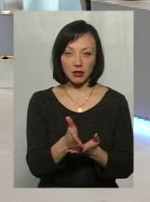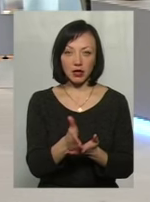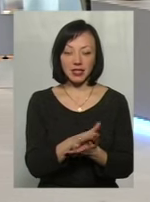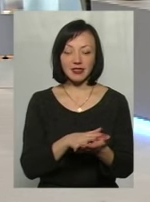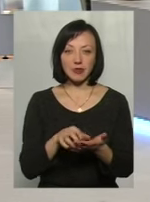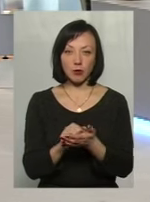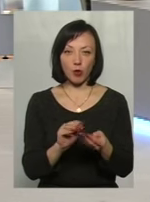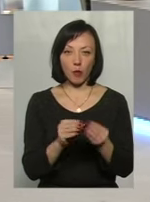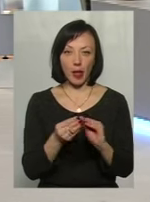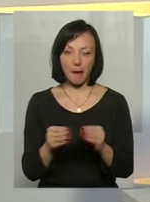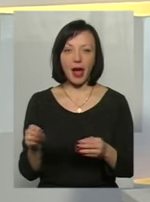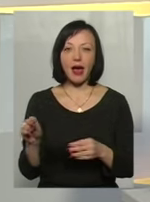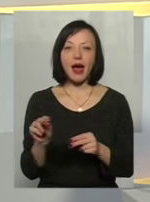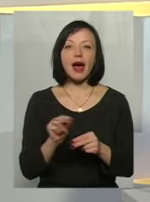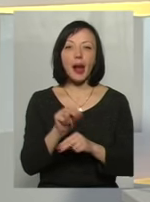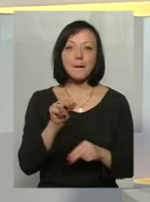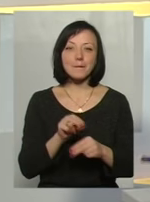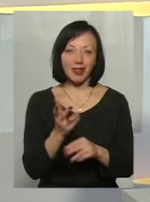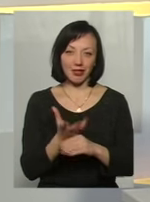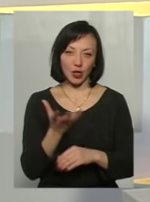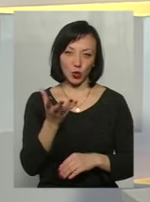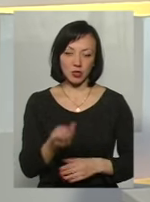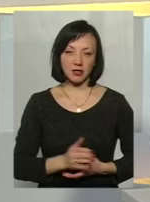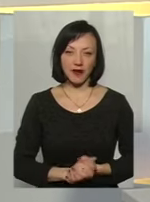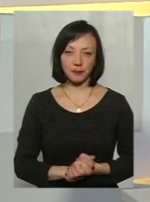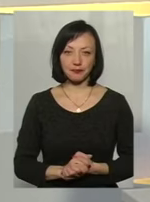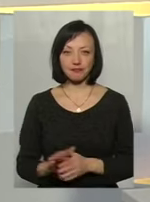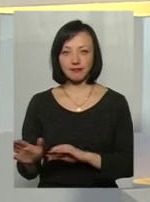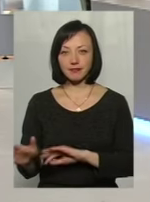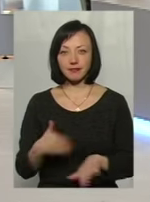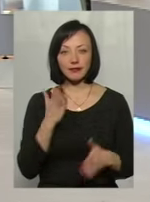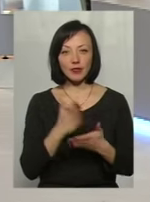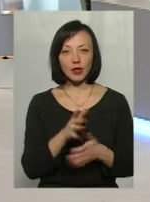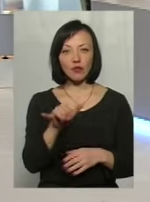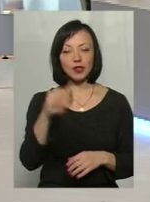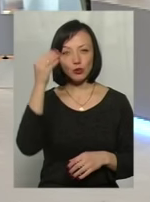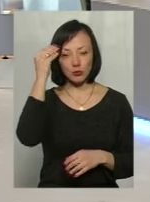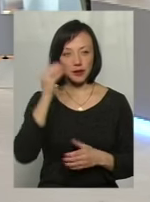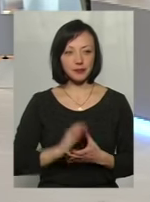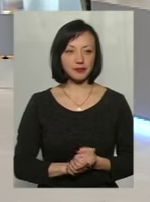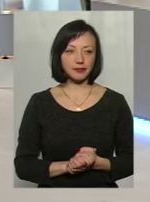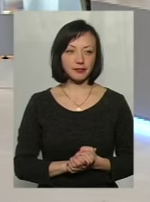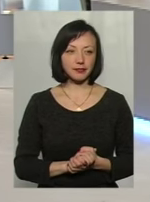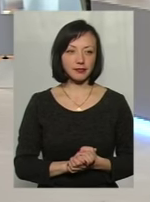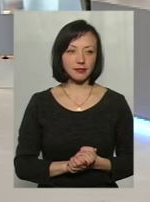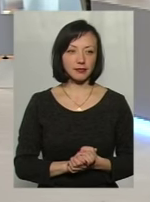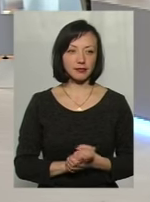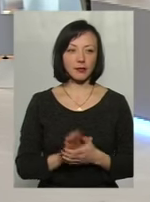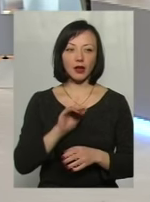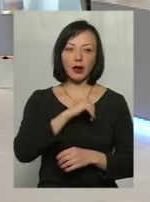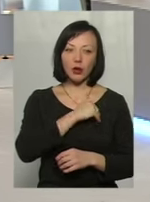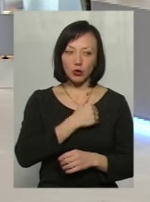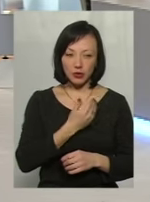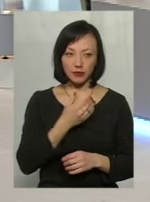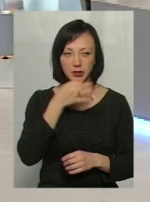нівець проблеми репетиторства. Дякую. Пане Ярослав, є у вас якісь думки з цього приводу? До цього всього я хотів би сказати, знаєте,